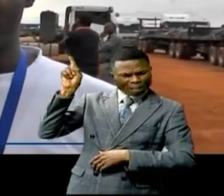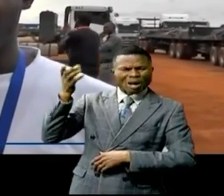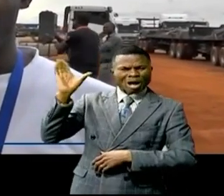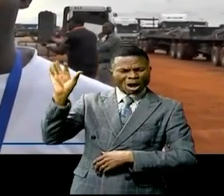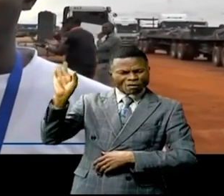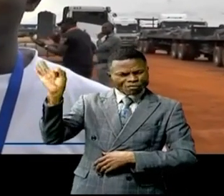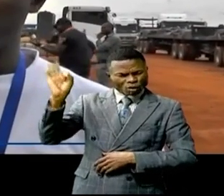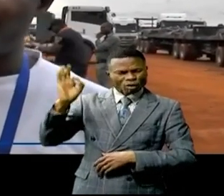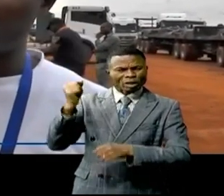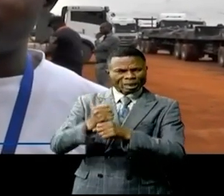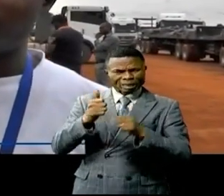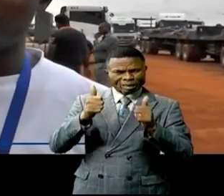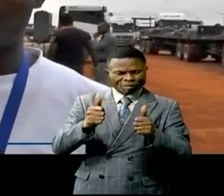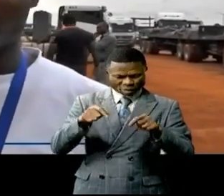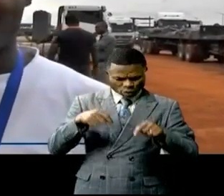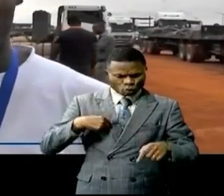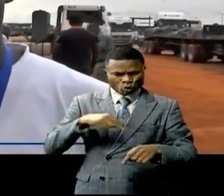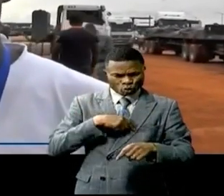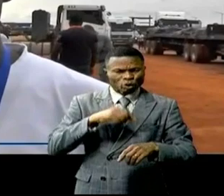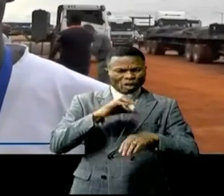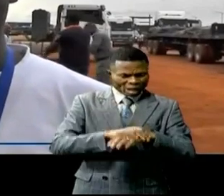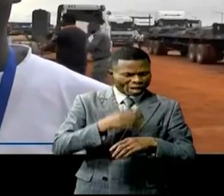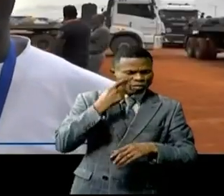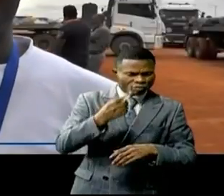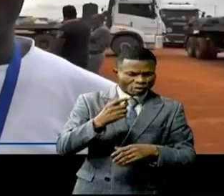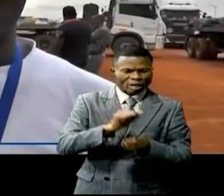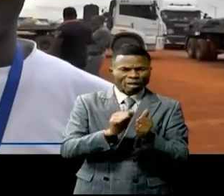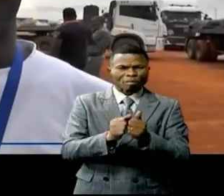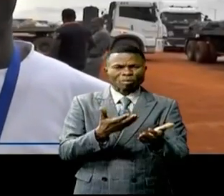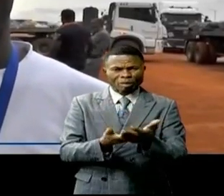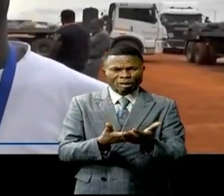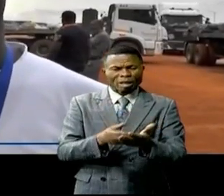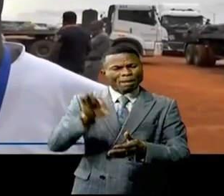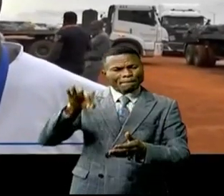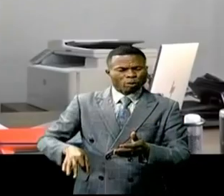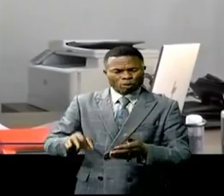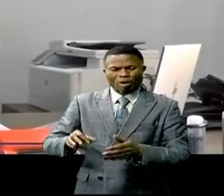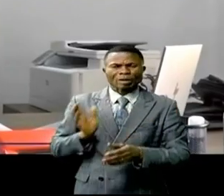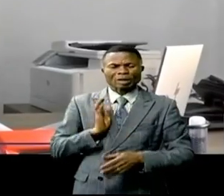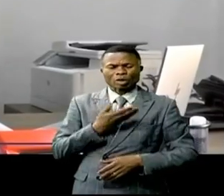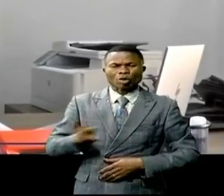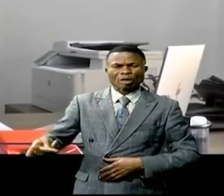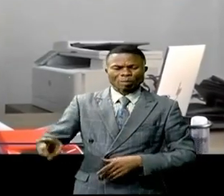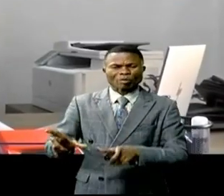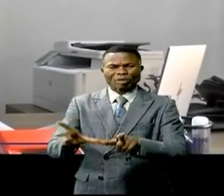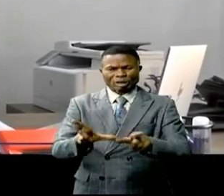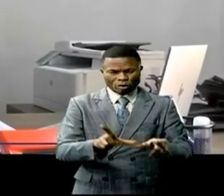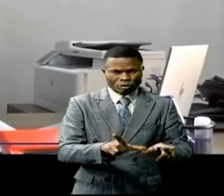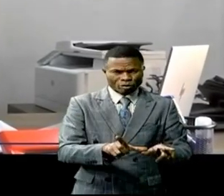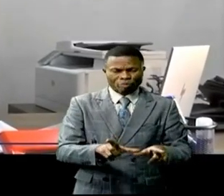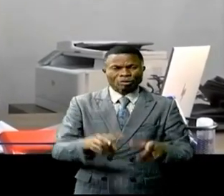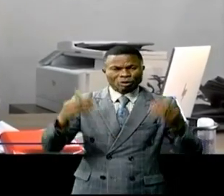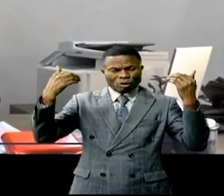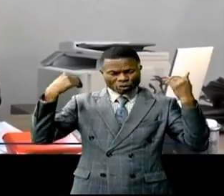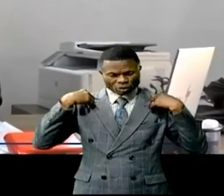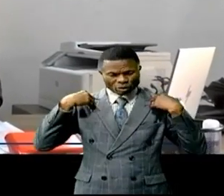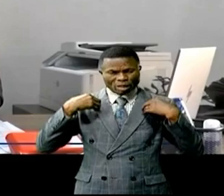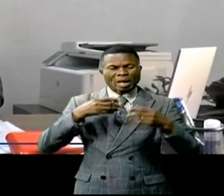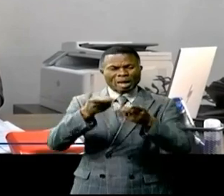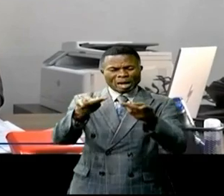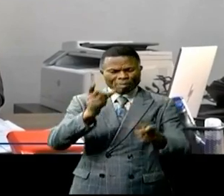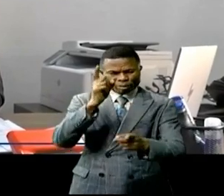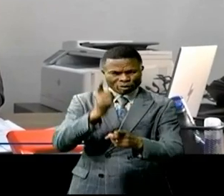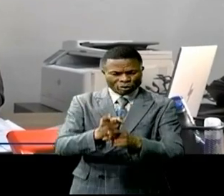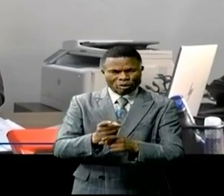du principe de conformité et formalisme pour l'intérêt du Lualaba. Pour les coordonnateurs et point focal de la province